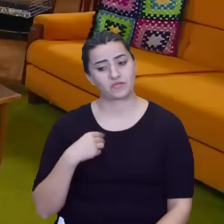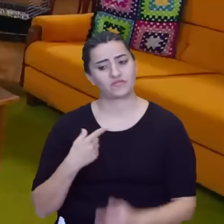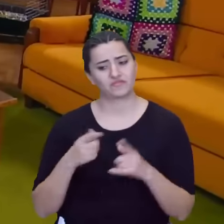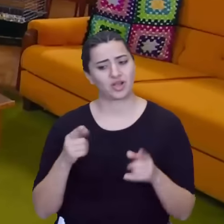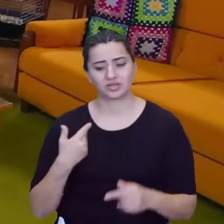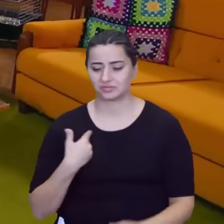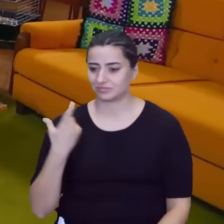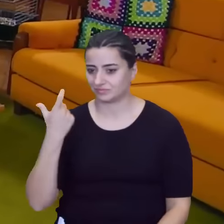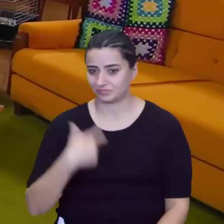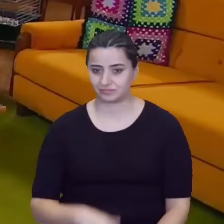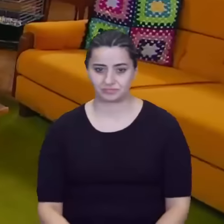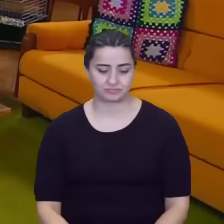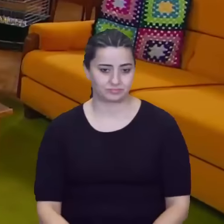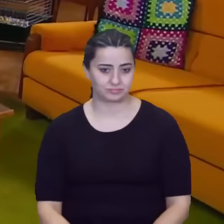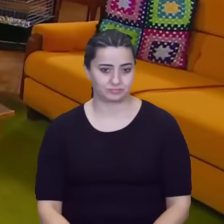tutturdu nasıl böyle?